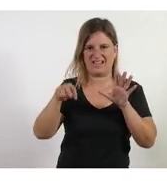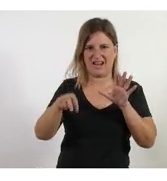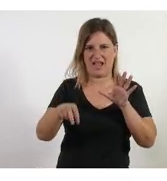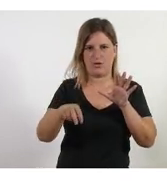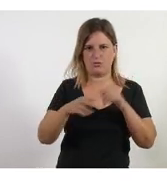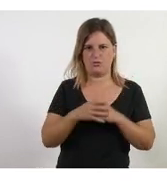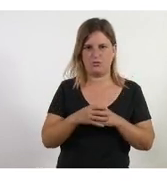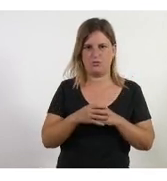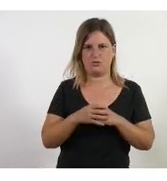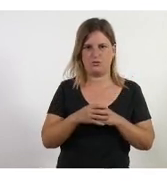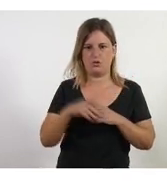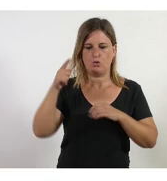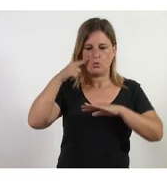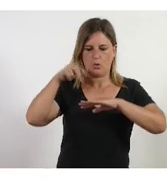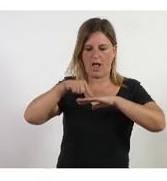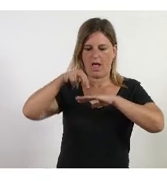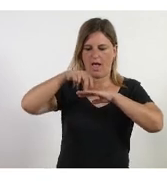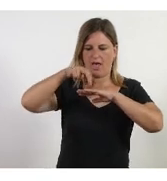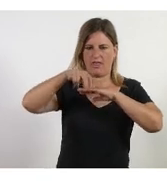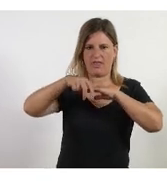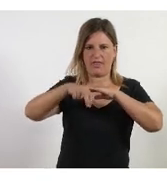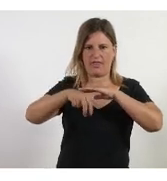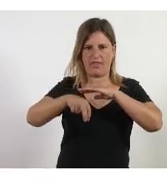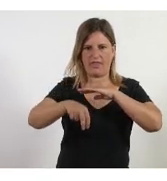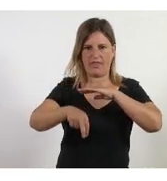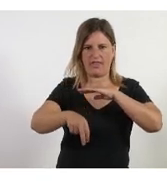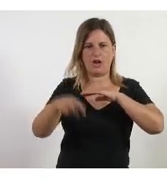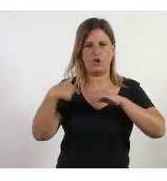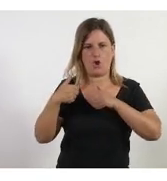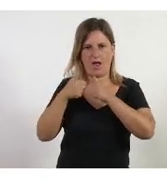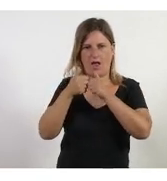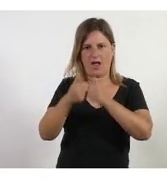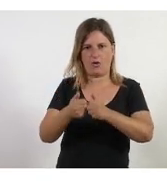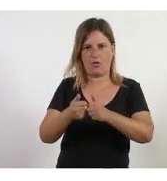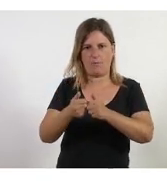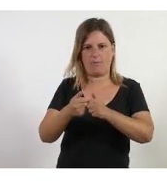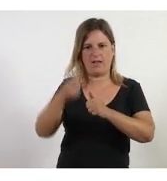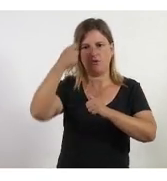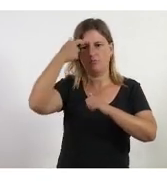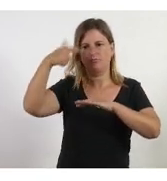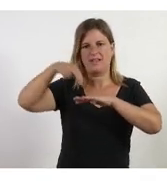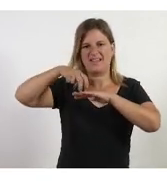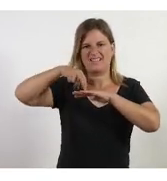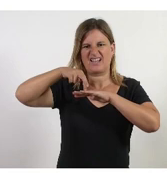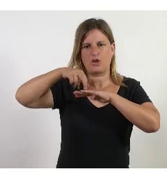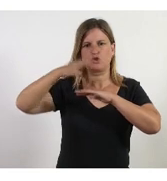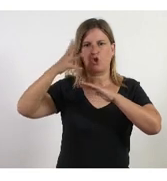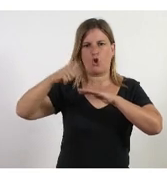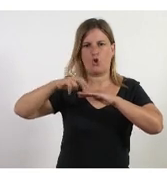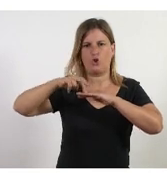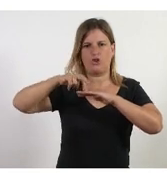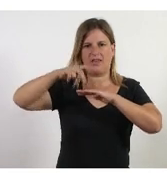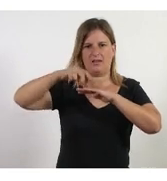Estàs a dalt de l'escala i jo t'acompanyo a baixar l'escala i aniré comptant els esglaons.